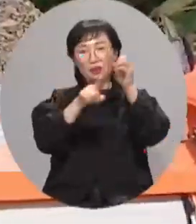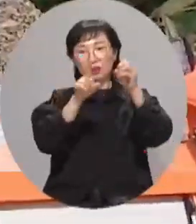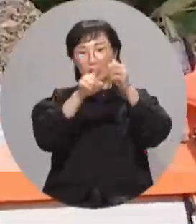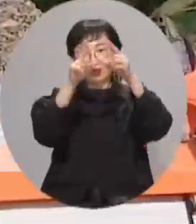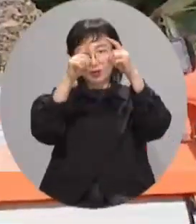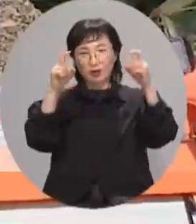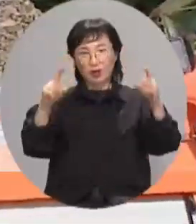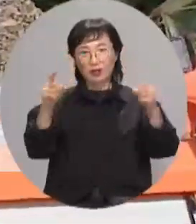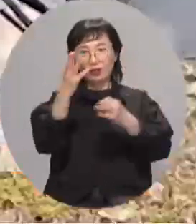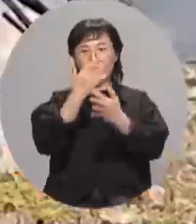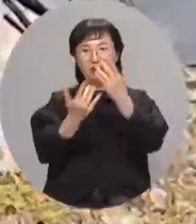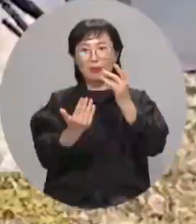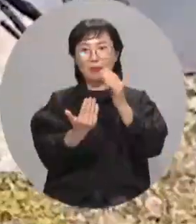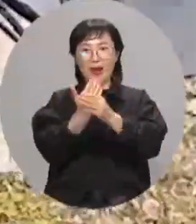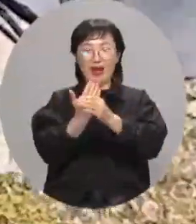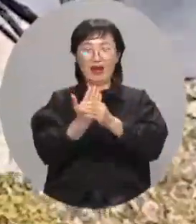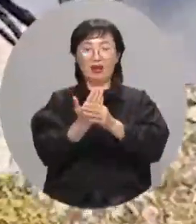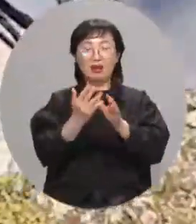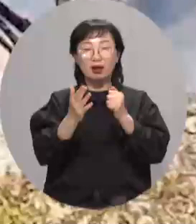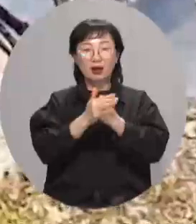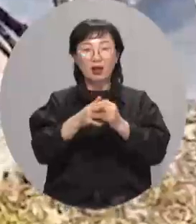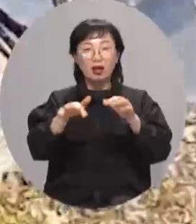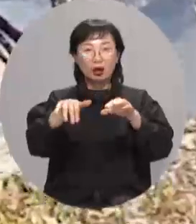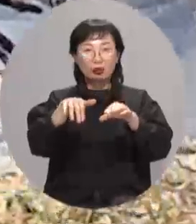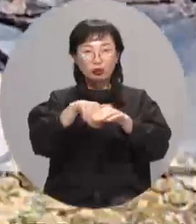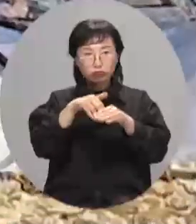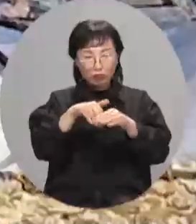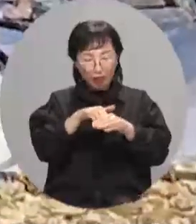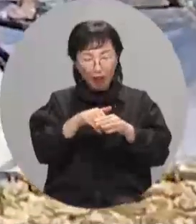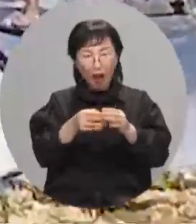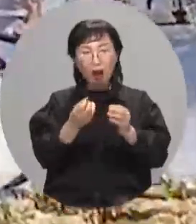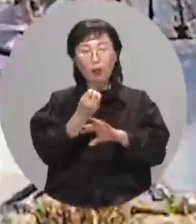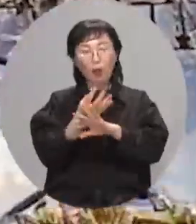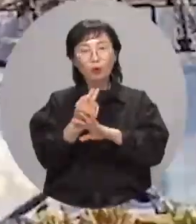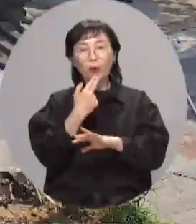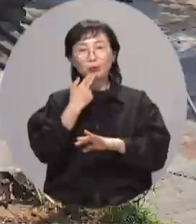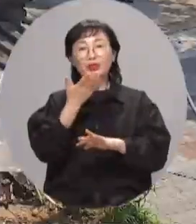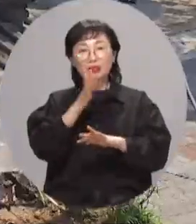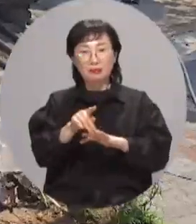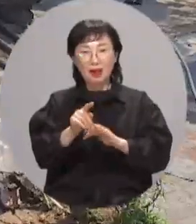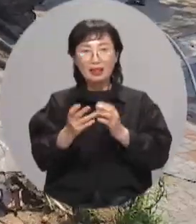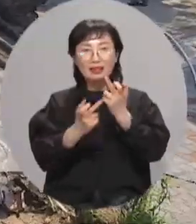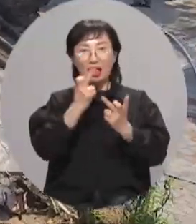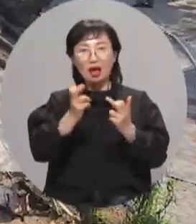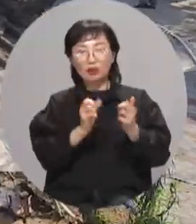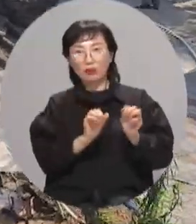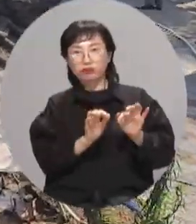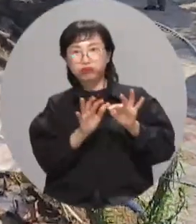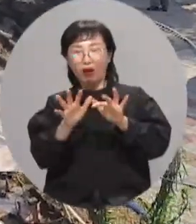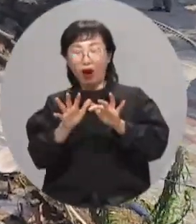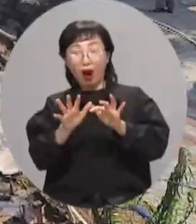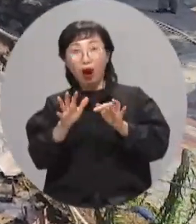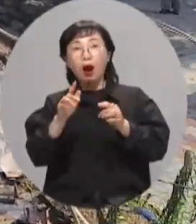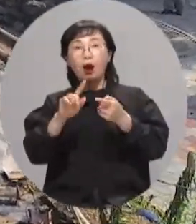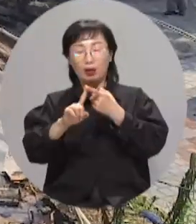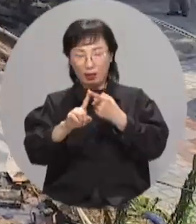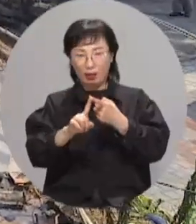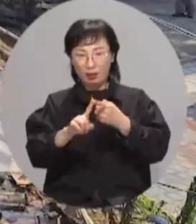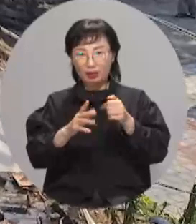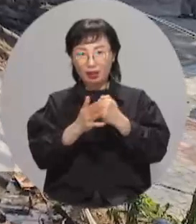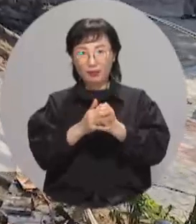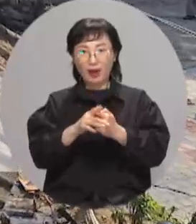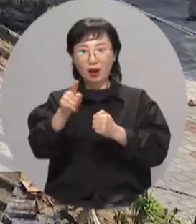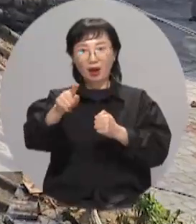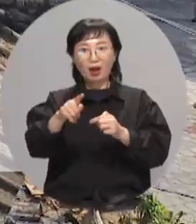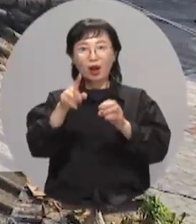피해가 났습니다. 사찰 내에 문화재나 보물은 없었지만 불이 인근 산으로도 번져 진화 작업이 진행됐는데